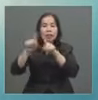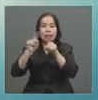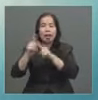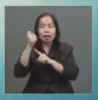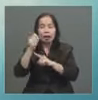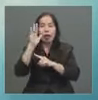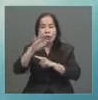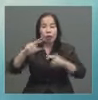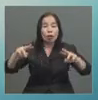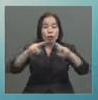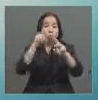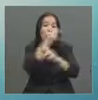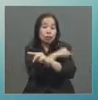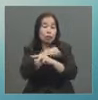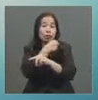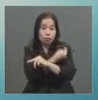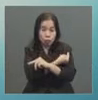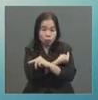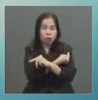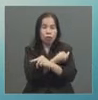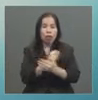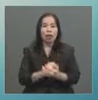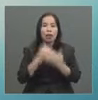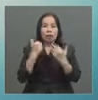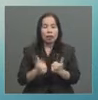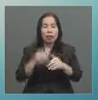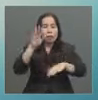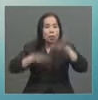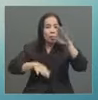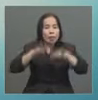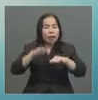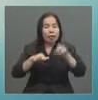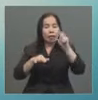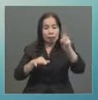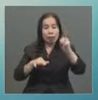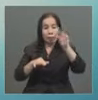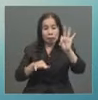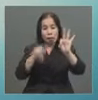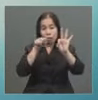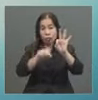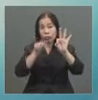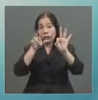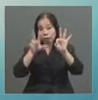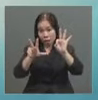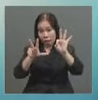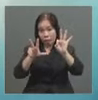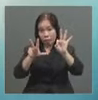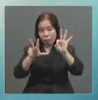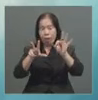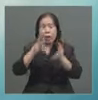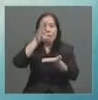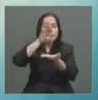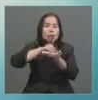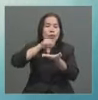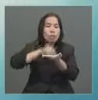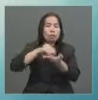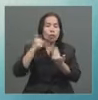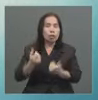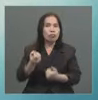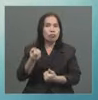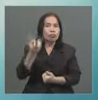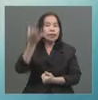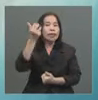ของกระทรวงสาธารณสุขก็อยู่ที่ระดับที่ 39.3 ในข้อมูลล่าสุดก็มากขึ้น